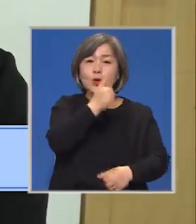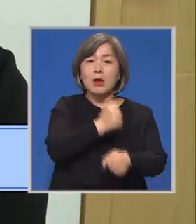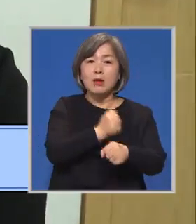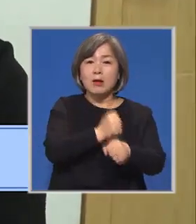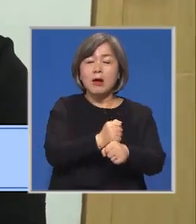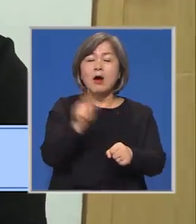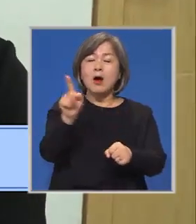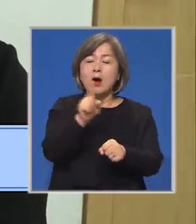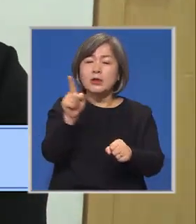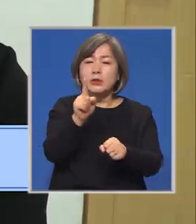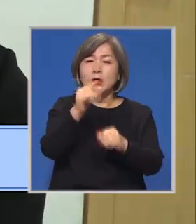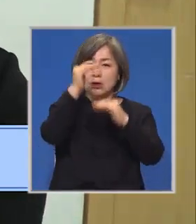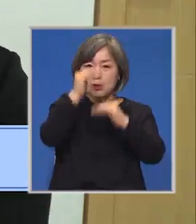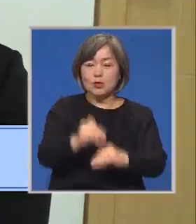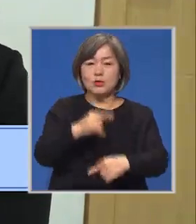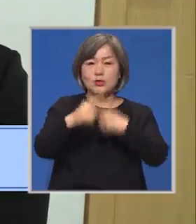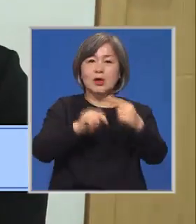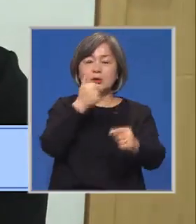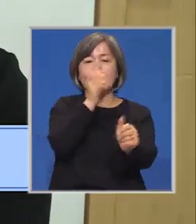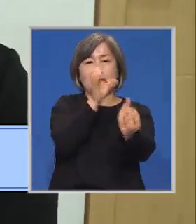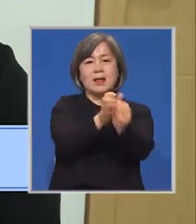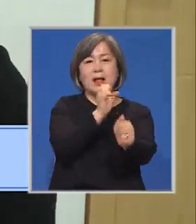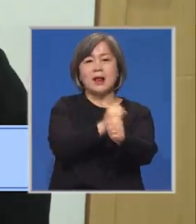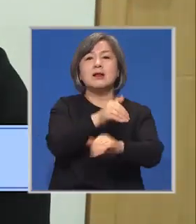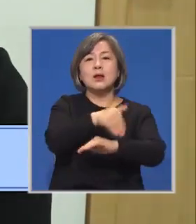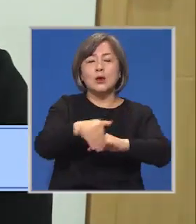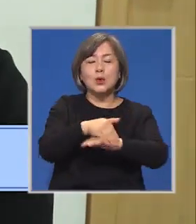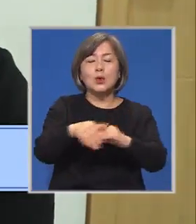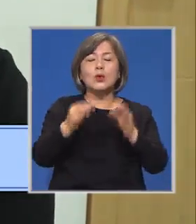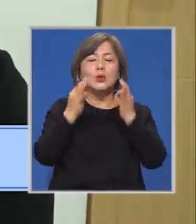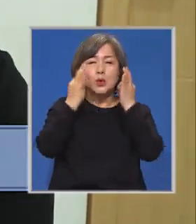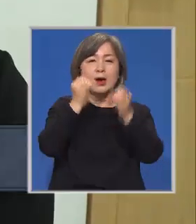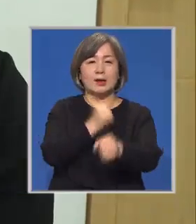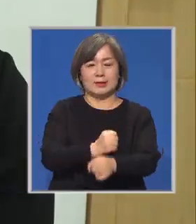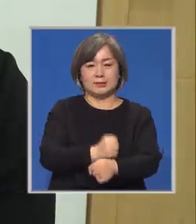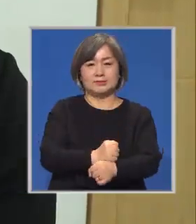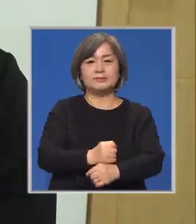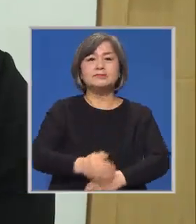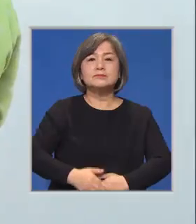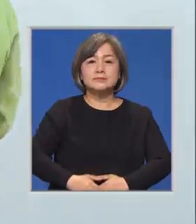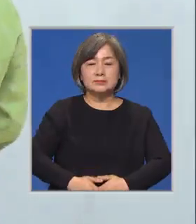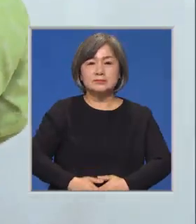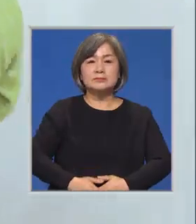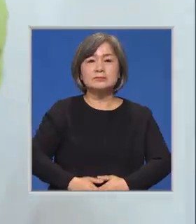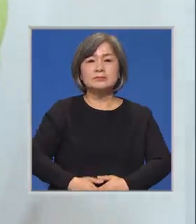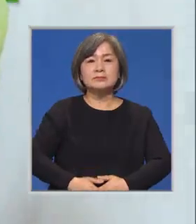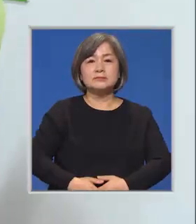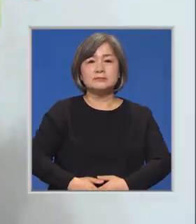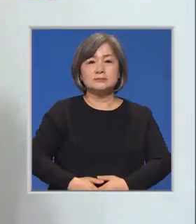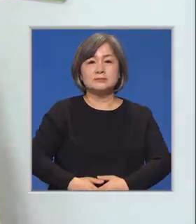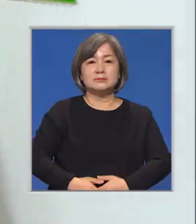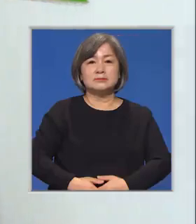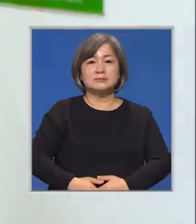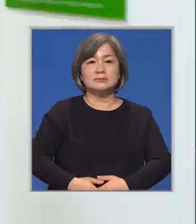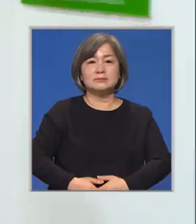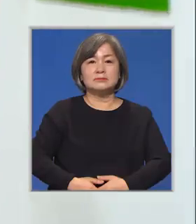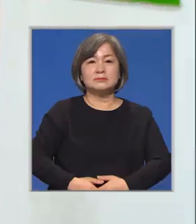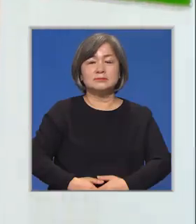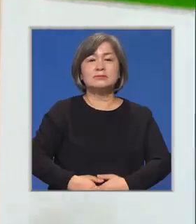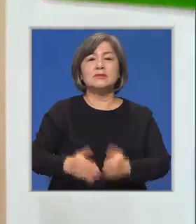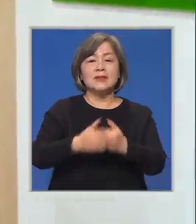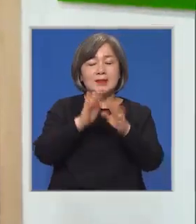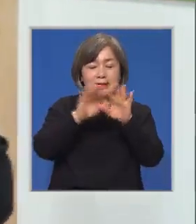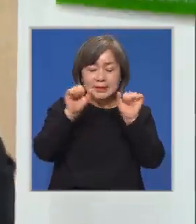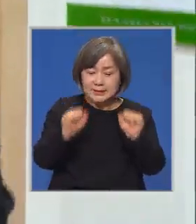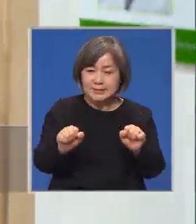쪽의 통역은 어떤 경우라도 통역사를 배치하려고 저희가 그러고 있습니다. 농인들이 병원에 갈 때도 수어 통역사가 같이 동행을 하는